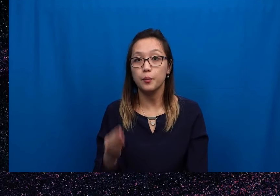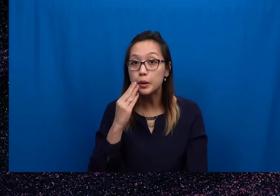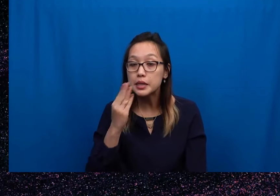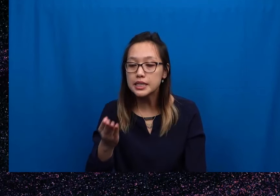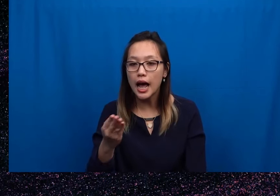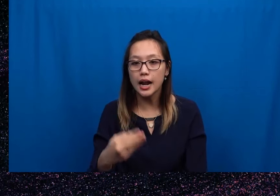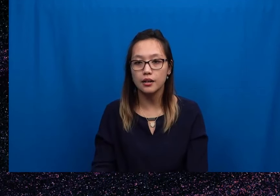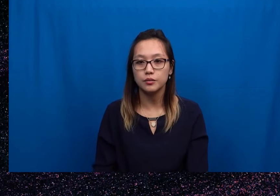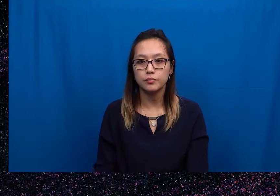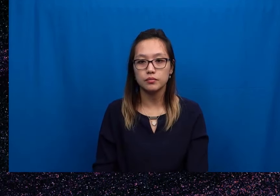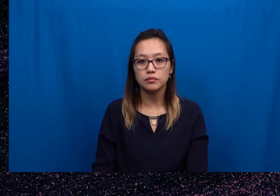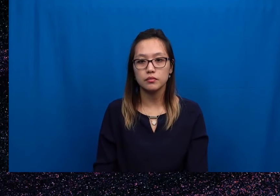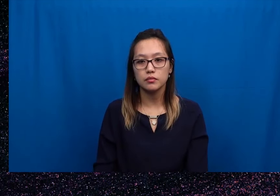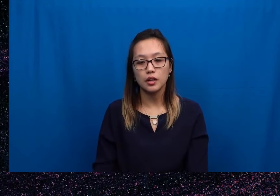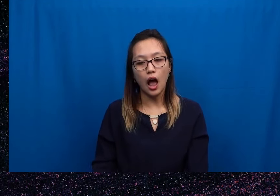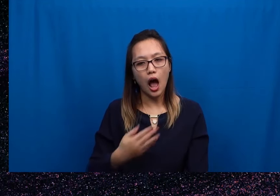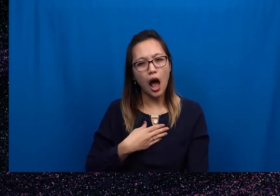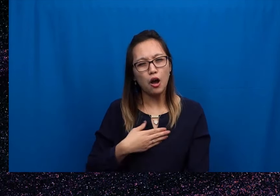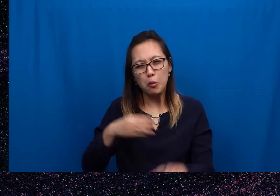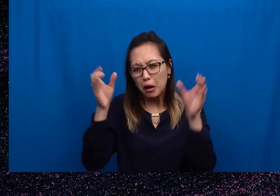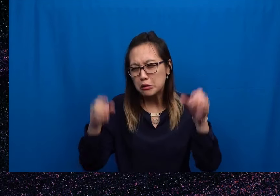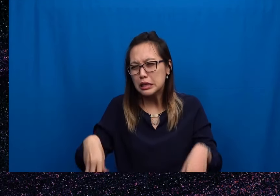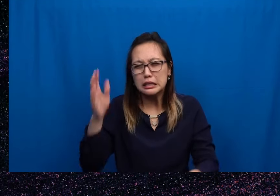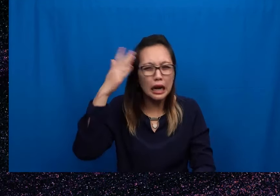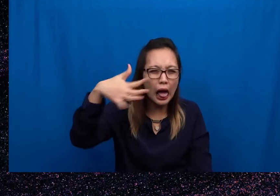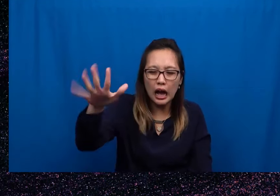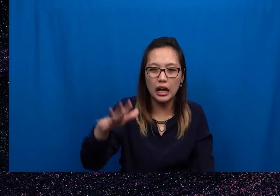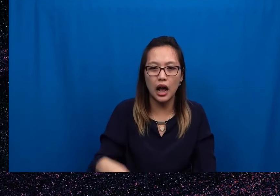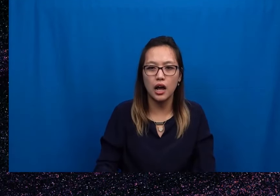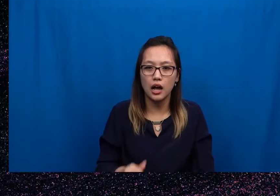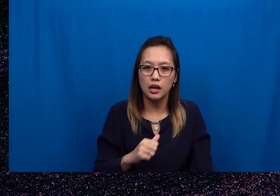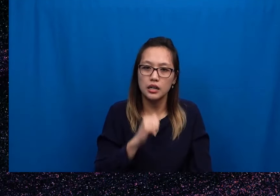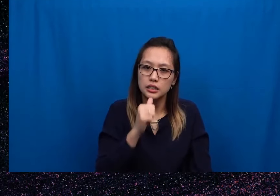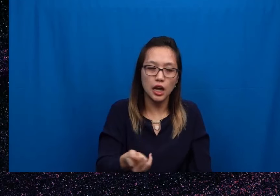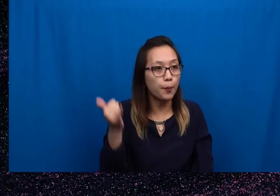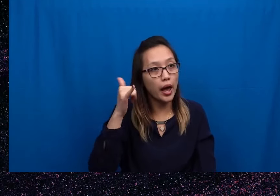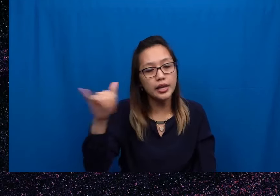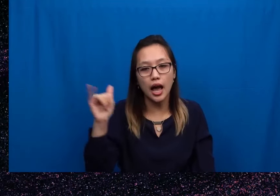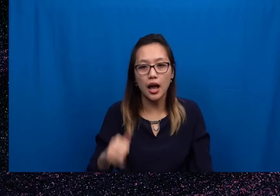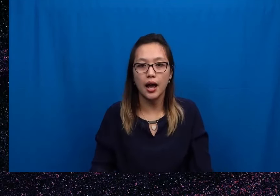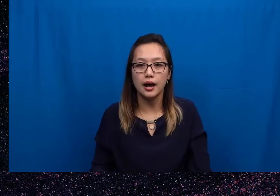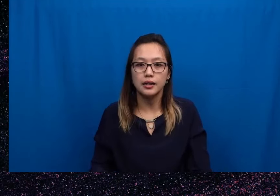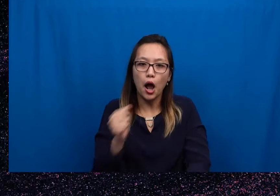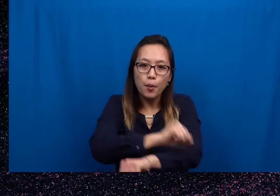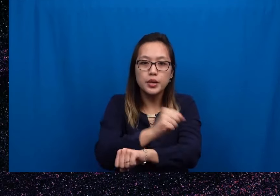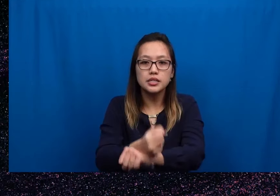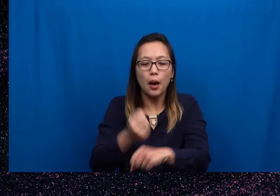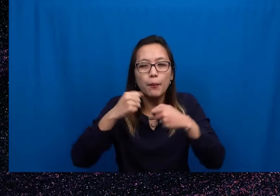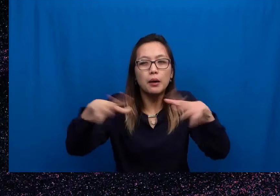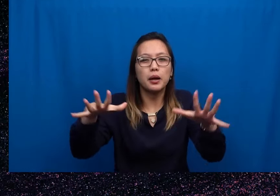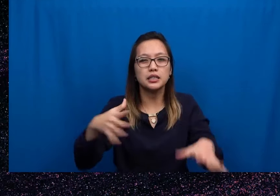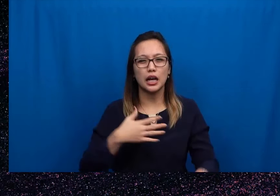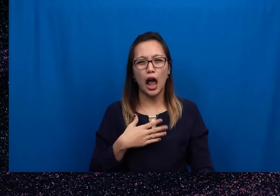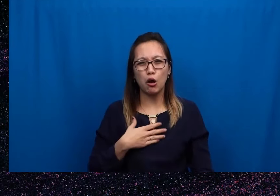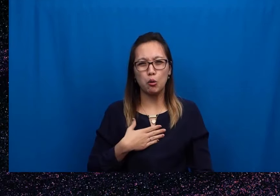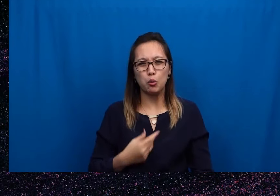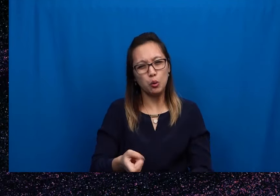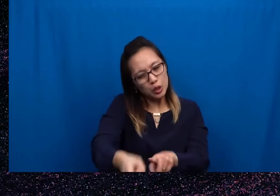berkata, aku manusia celaka. Siapakah yang bisa membebaskan aku dari tubuh maut